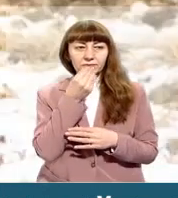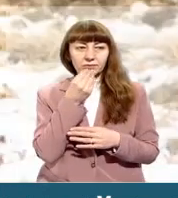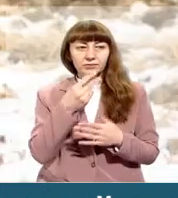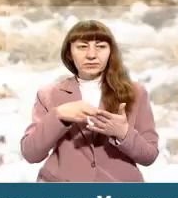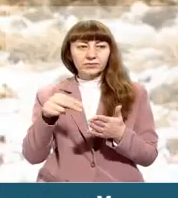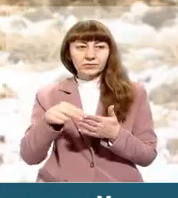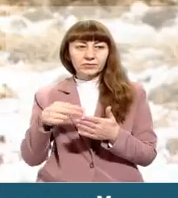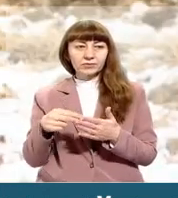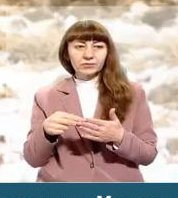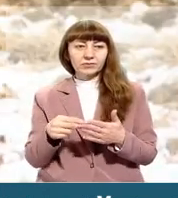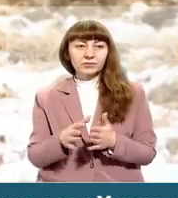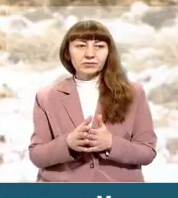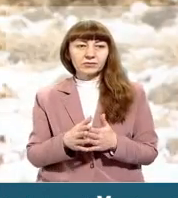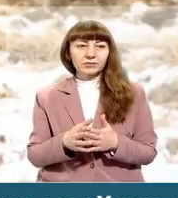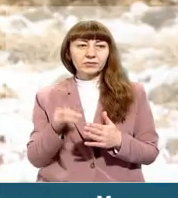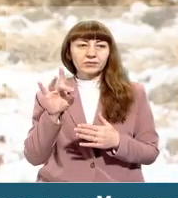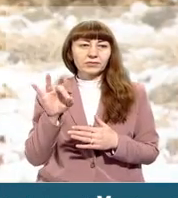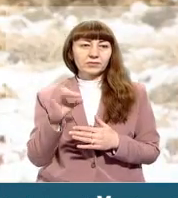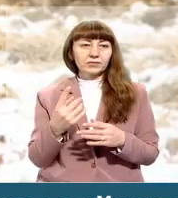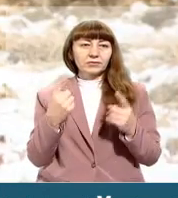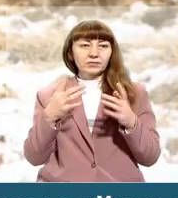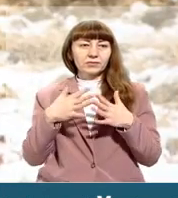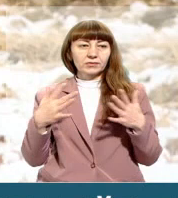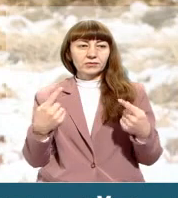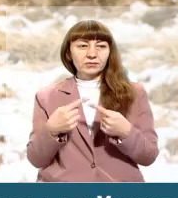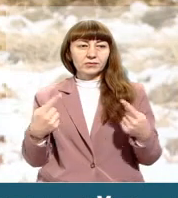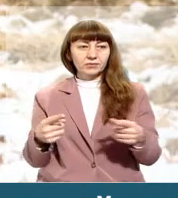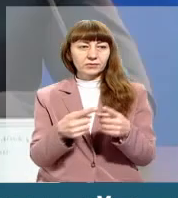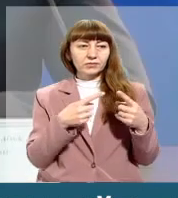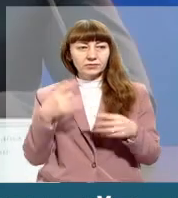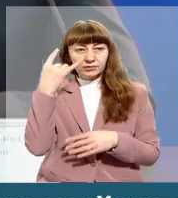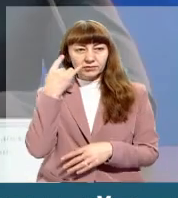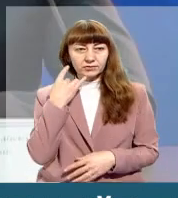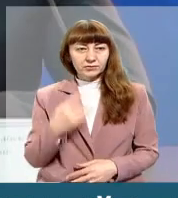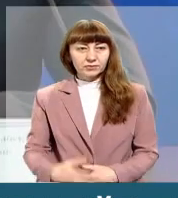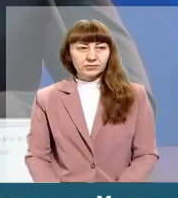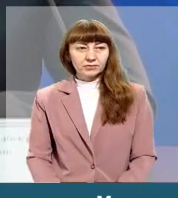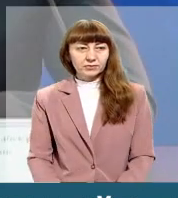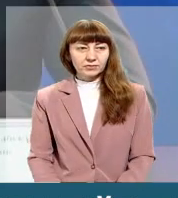они приобретают маточное поголовье крупного рогатого скота из разных регионов страны.